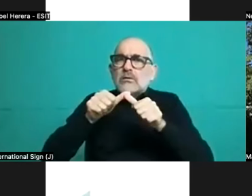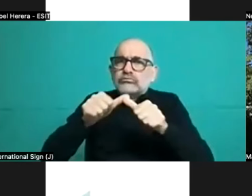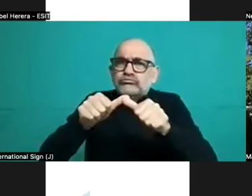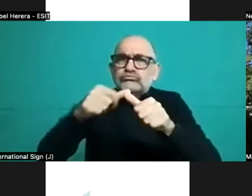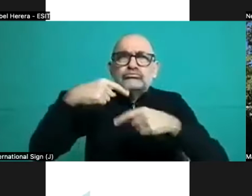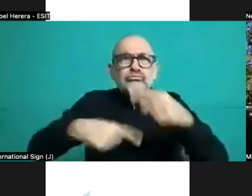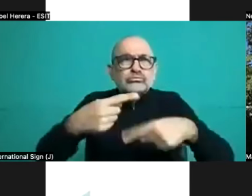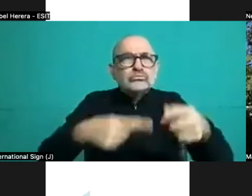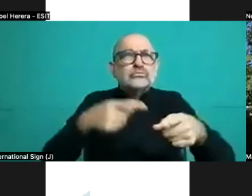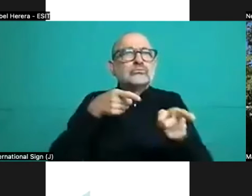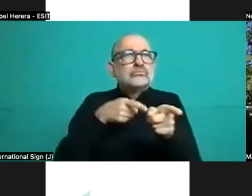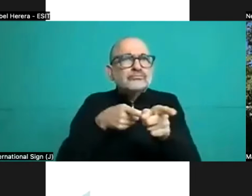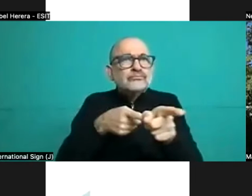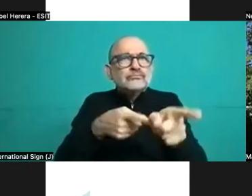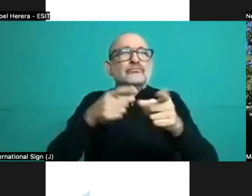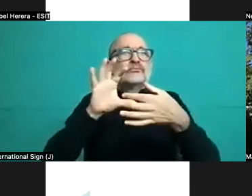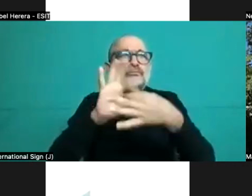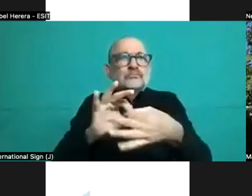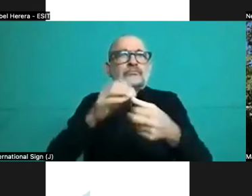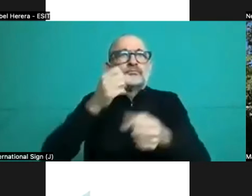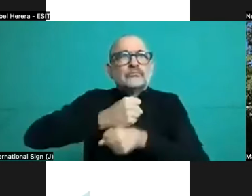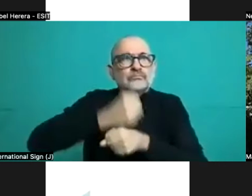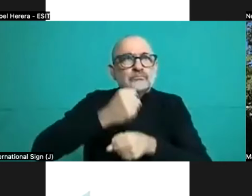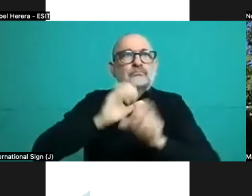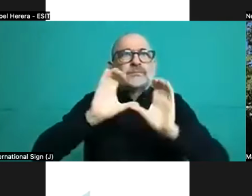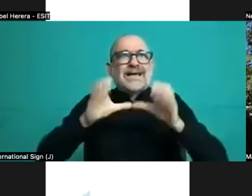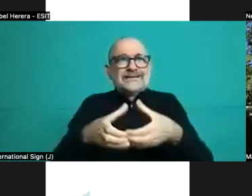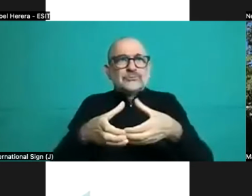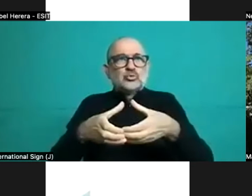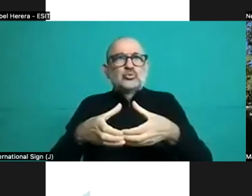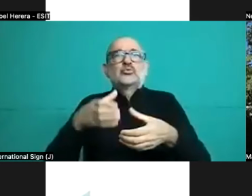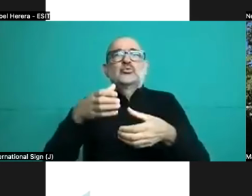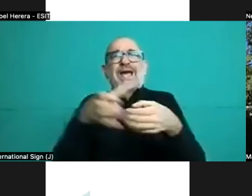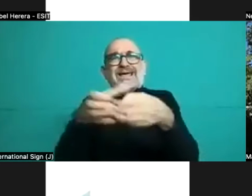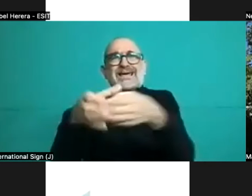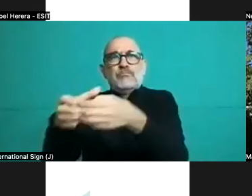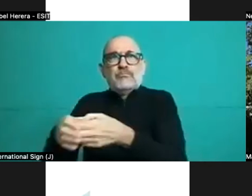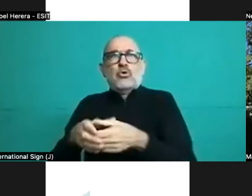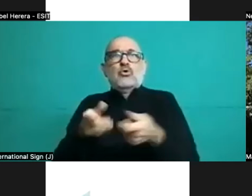niveau. Il faut penser à une logique de stratégie.